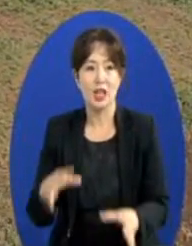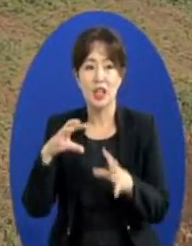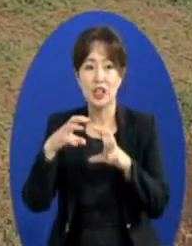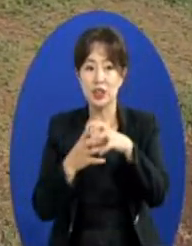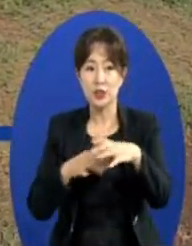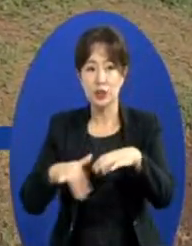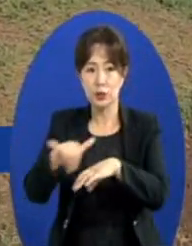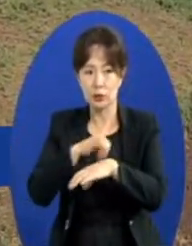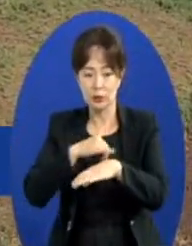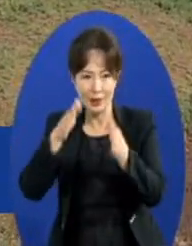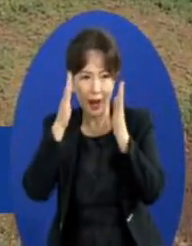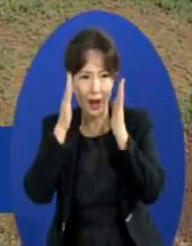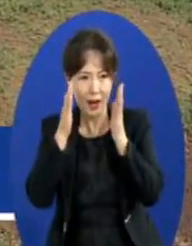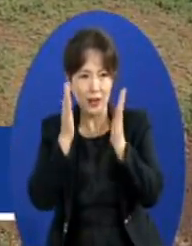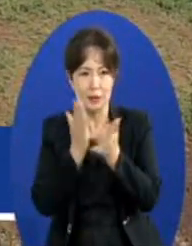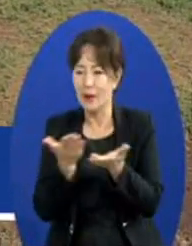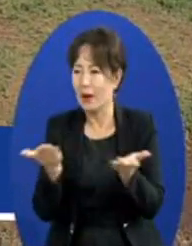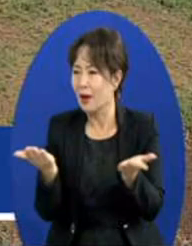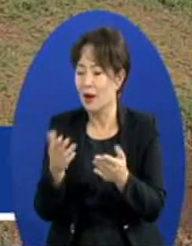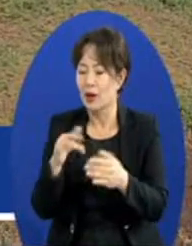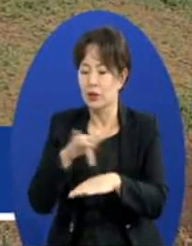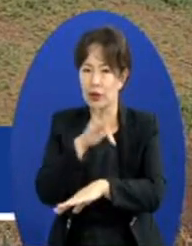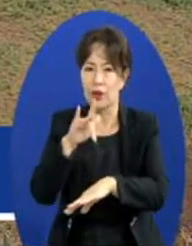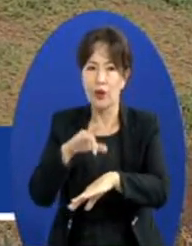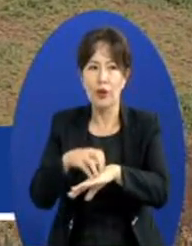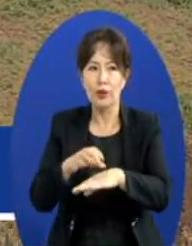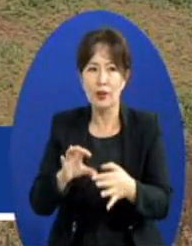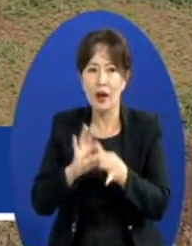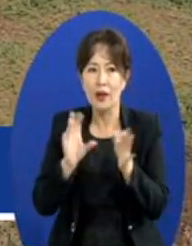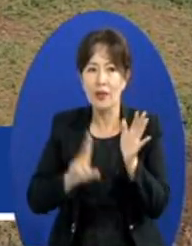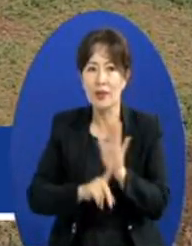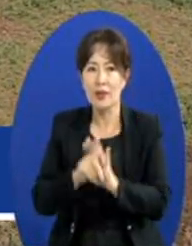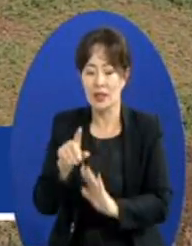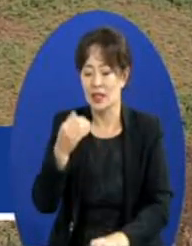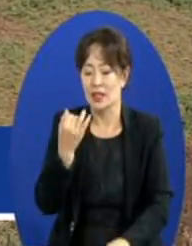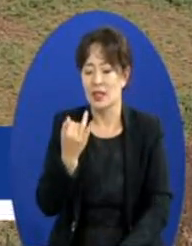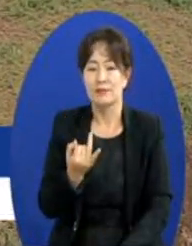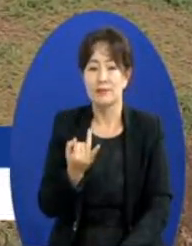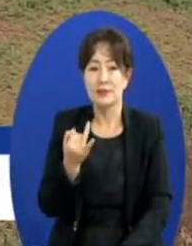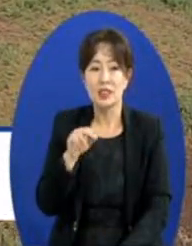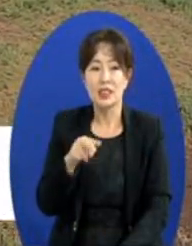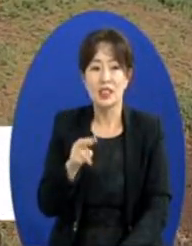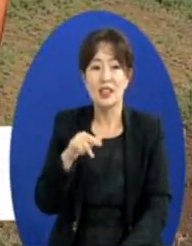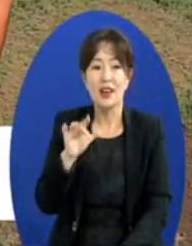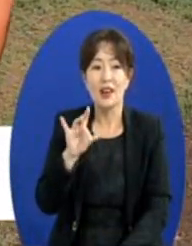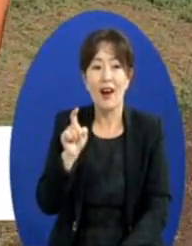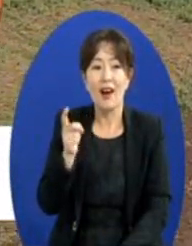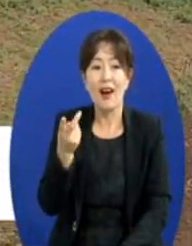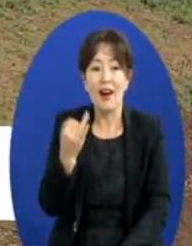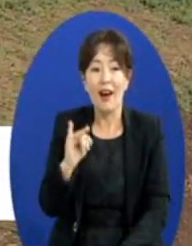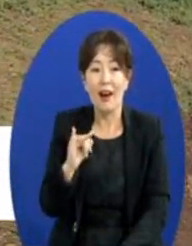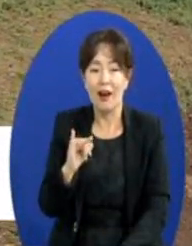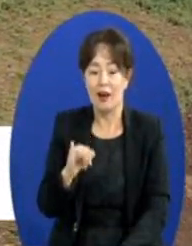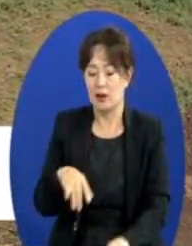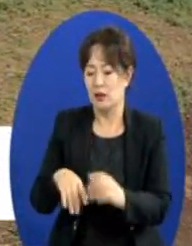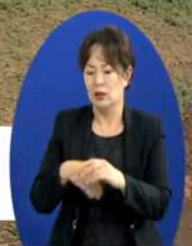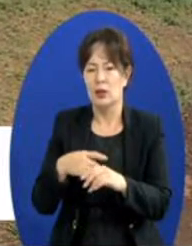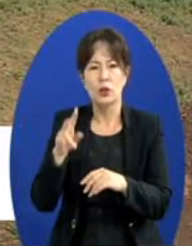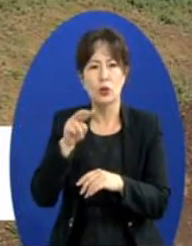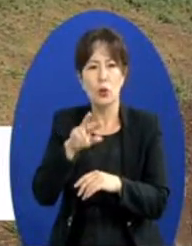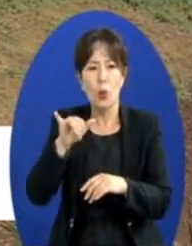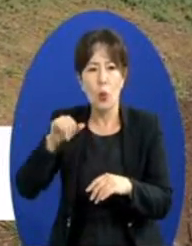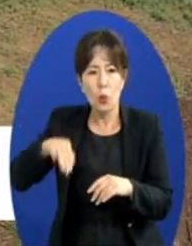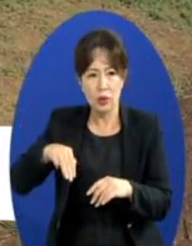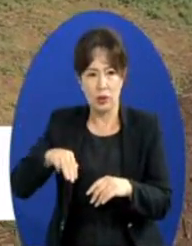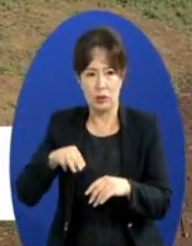Тэгэхээр дэлхийн орнуудын анхаарлын төвд ороод байгаа Лууд хотыг анх илрүүлсэн эрдэмтэн Идэр хангай миний ажил зогсож байна. Танд баяр хүргэе. Үндэсний судлаачид